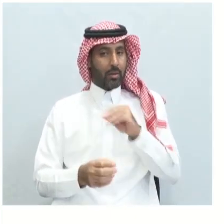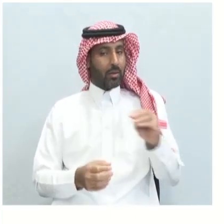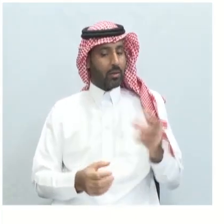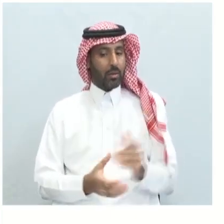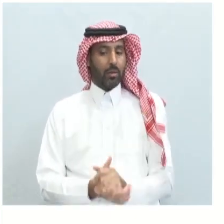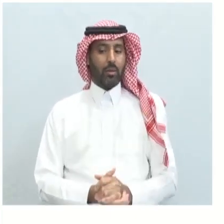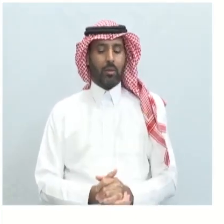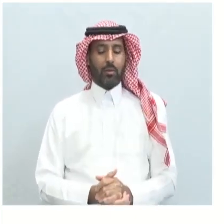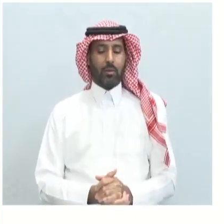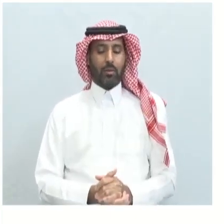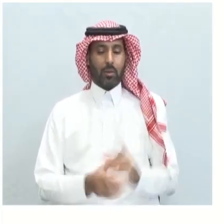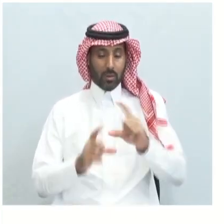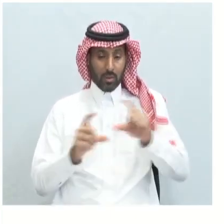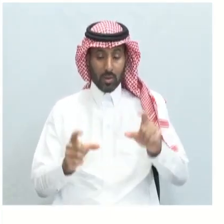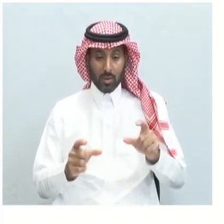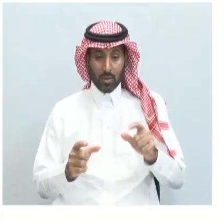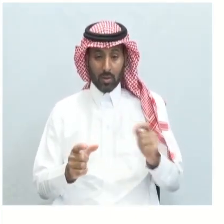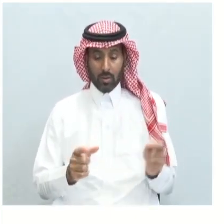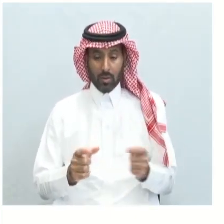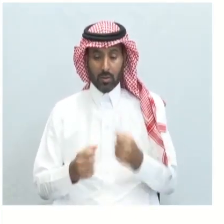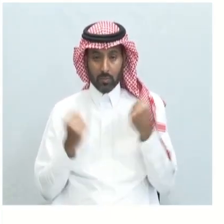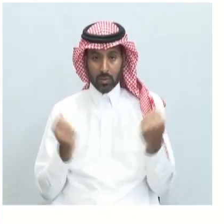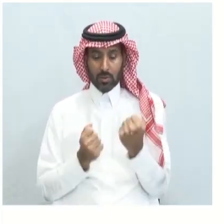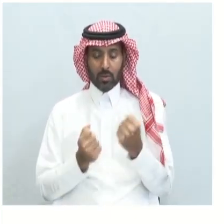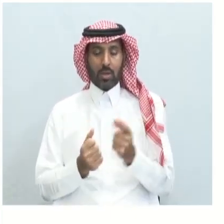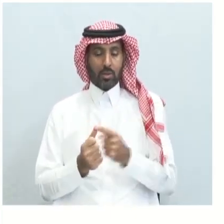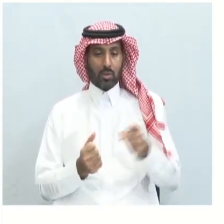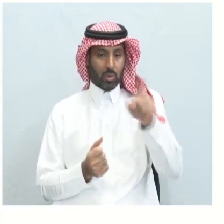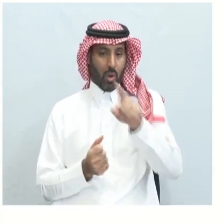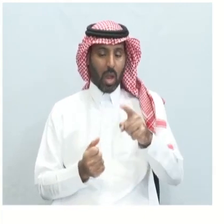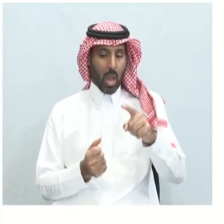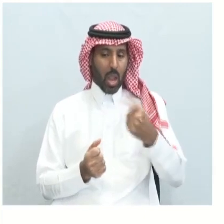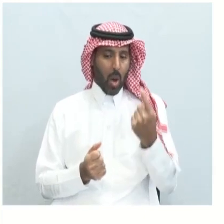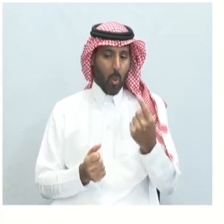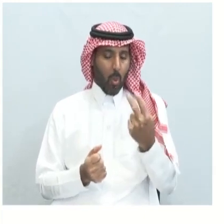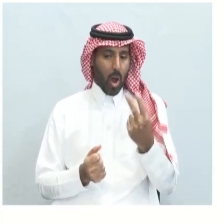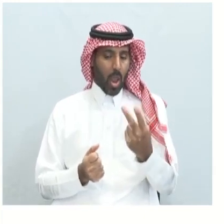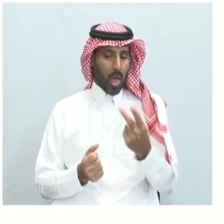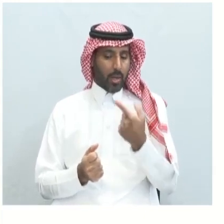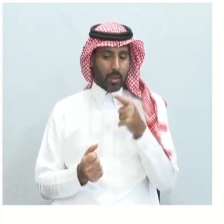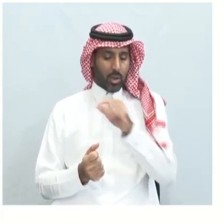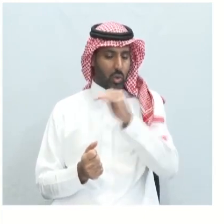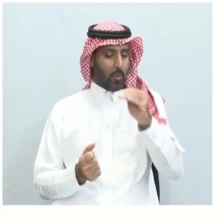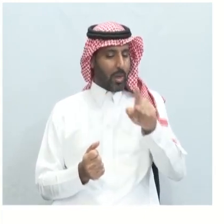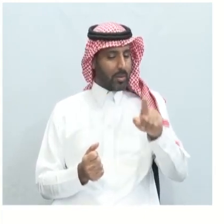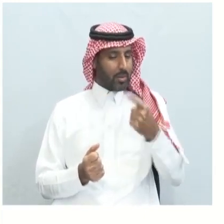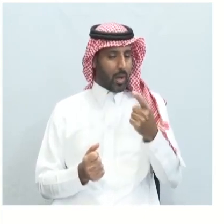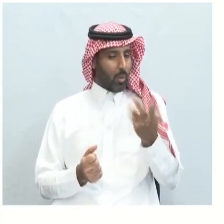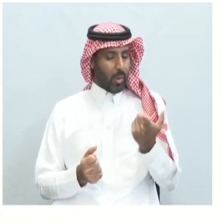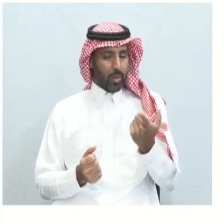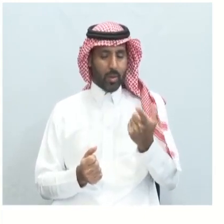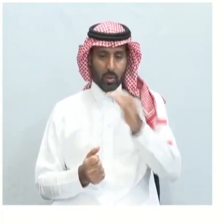ذلك نقوم بحل تمرينات الدرس في السؤال الاول حدد الجمله الصحيحه والجمله